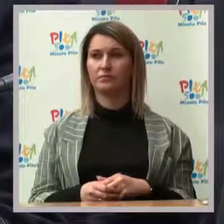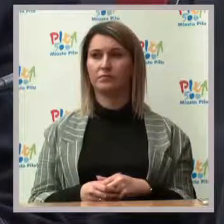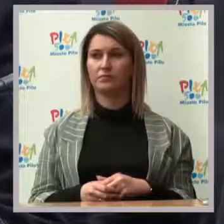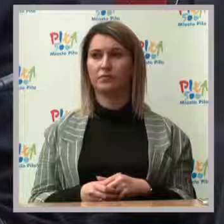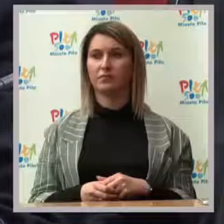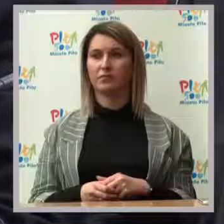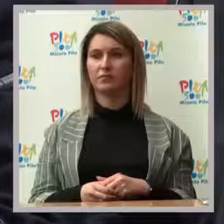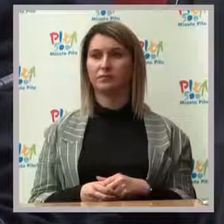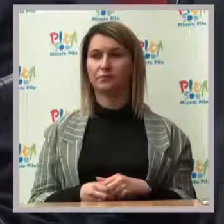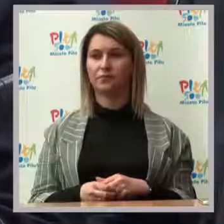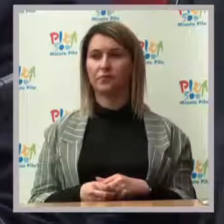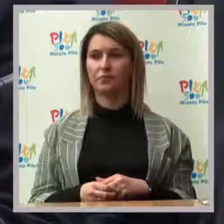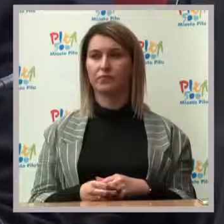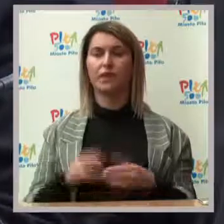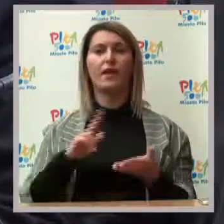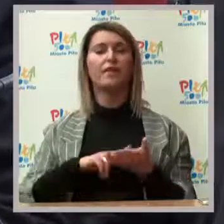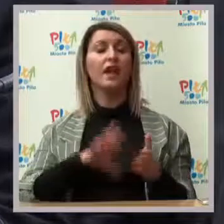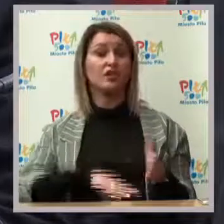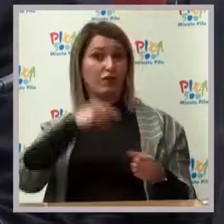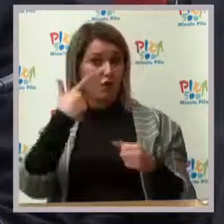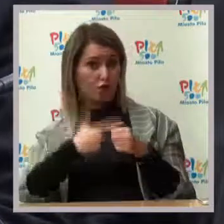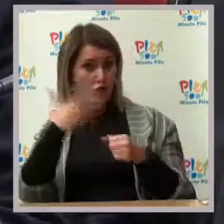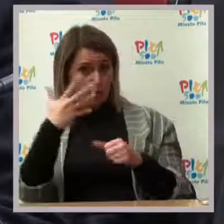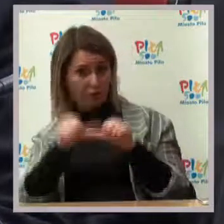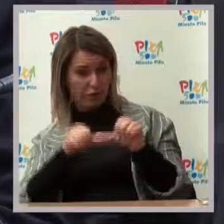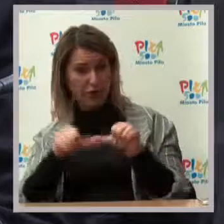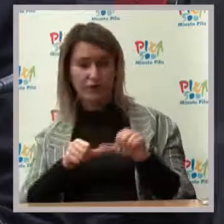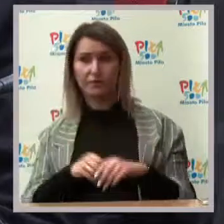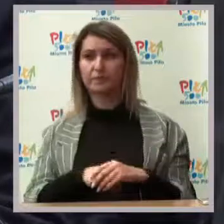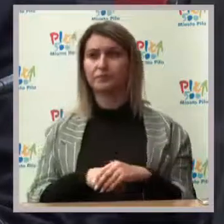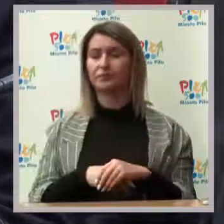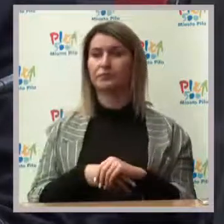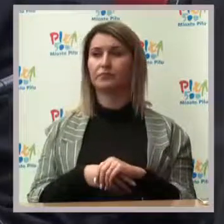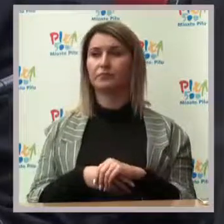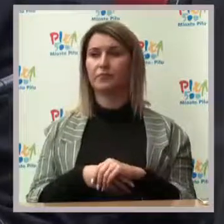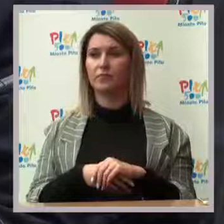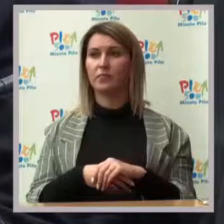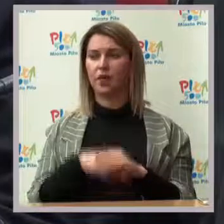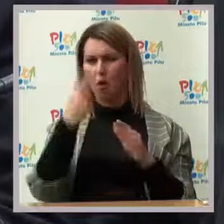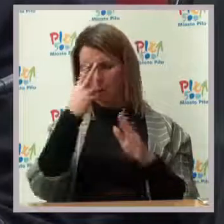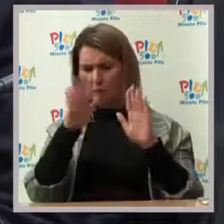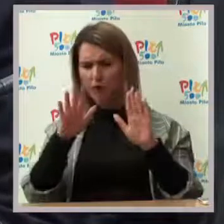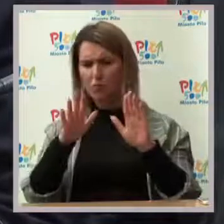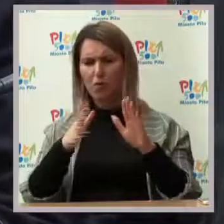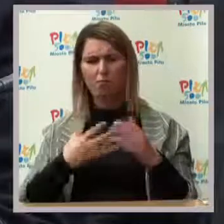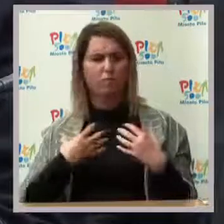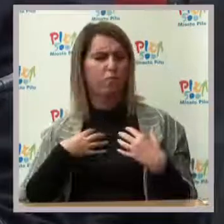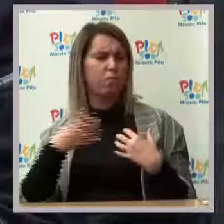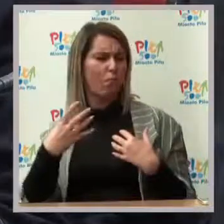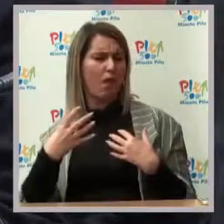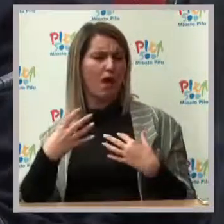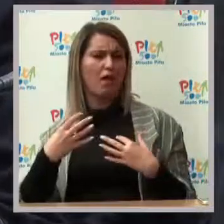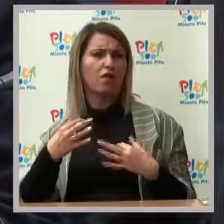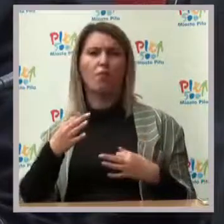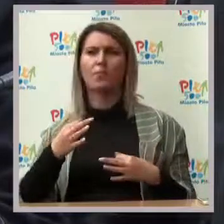Na uroczystości 25-lecia przedstawiliśmy bogatą historię naszego